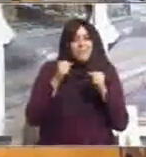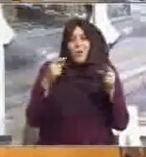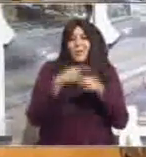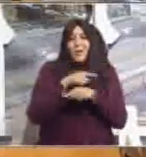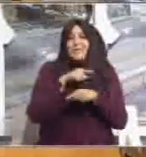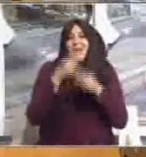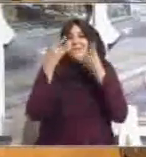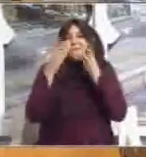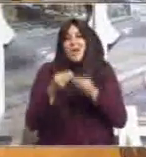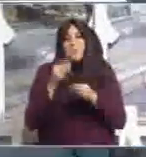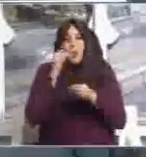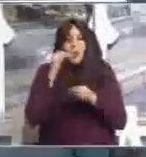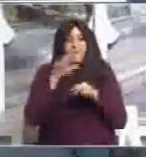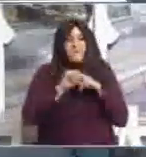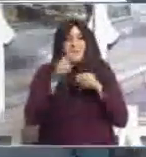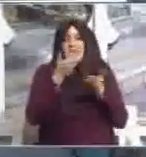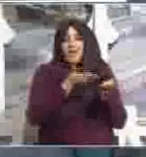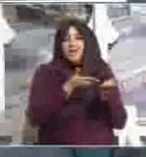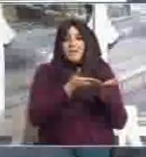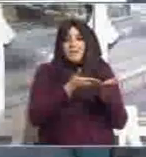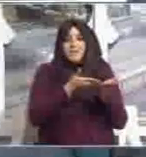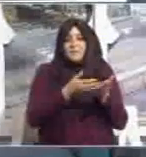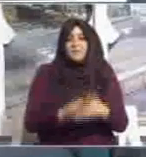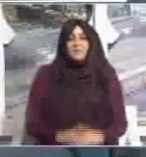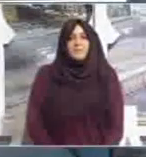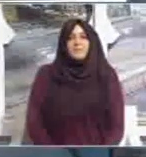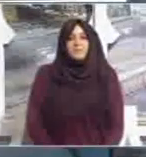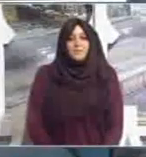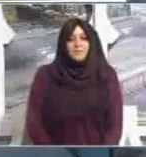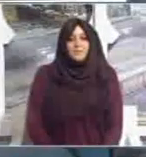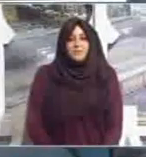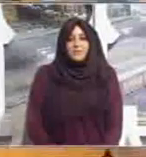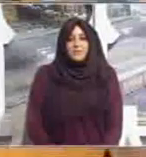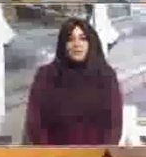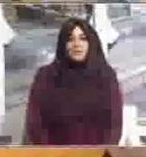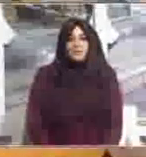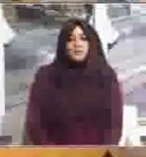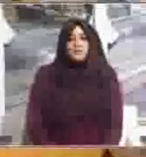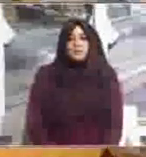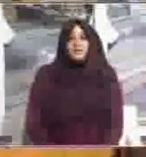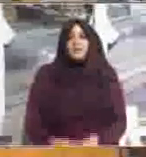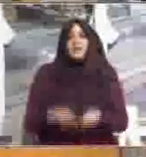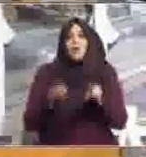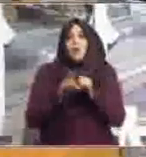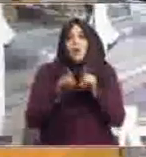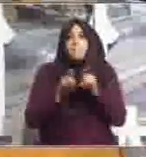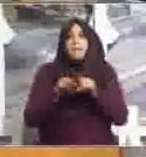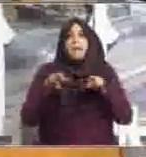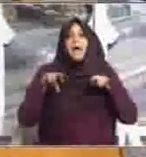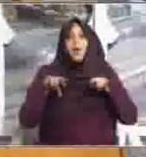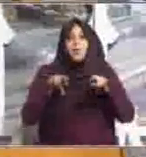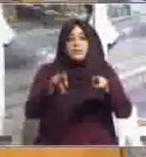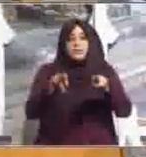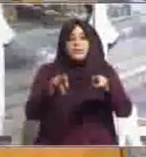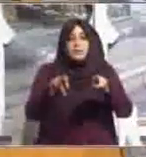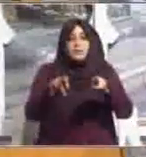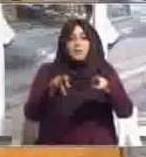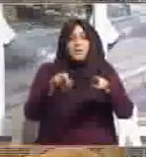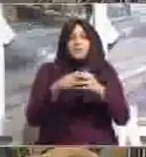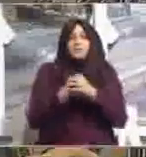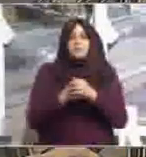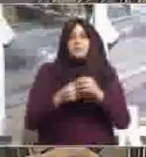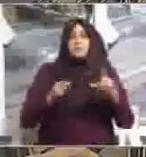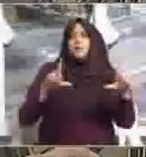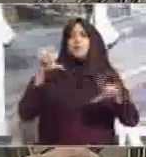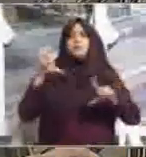ضعيف. صح. نفس الشيء في الطريق لما يسوق ويمشي،